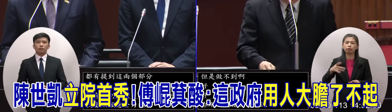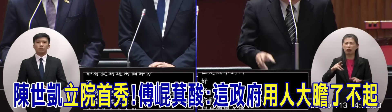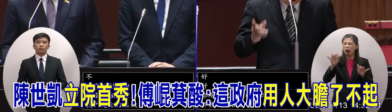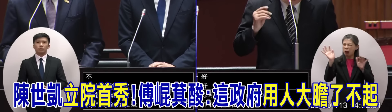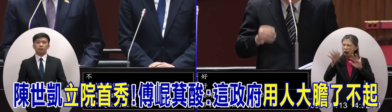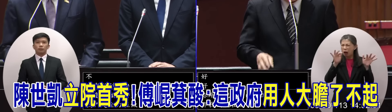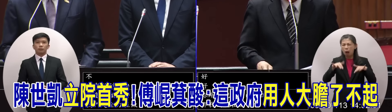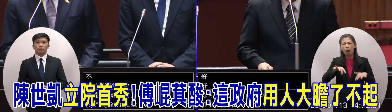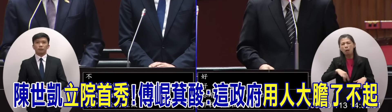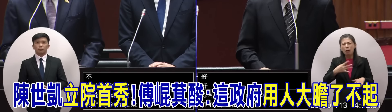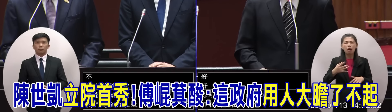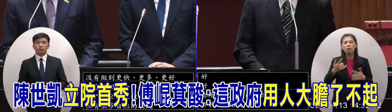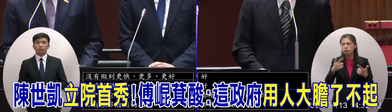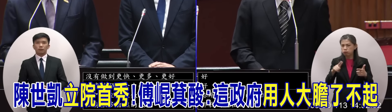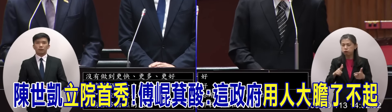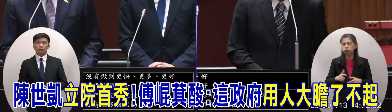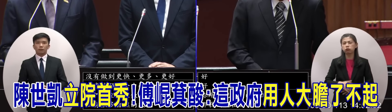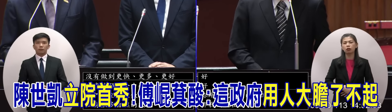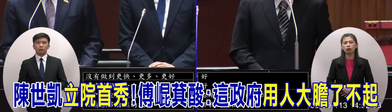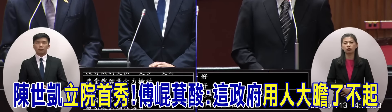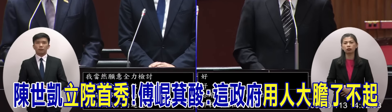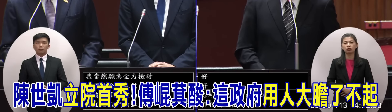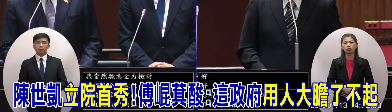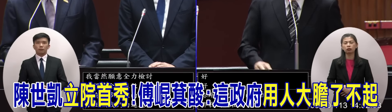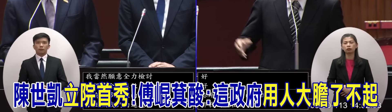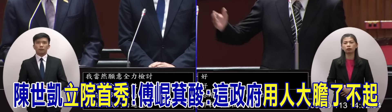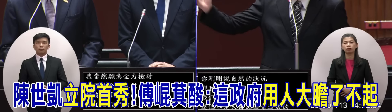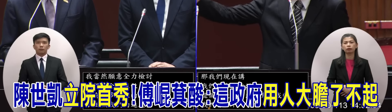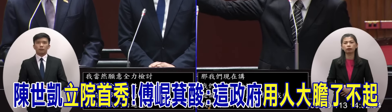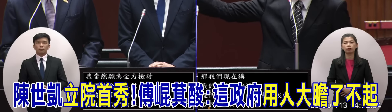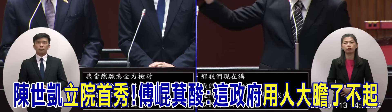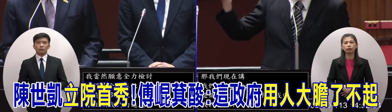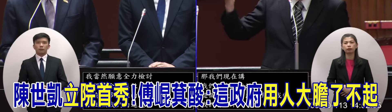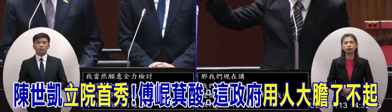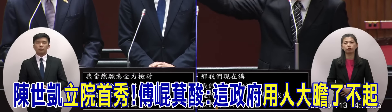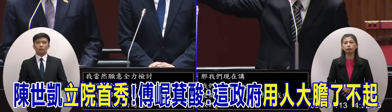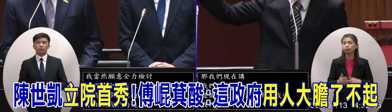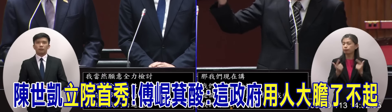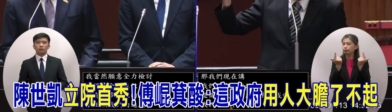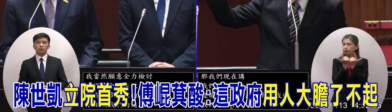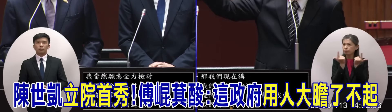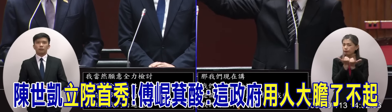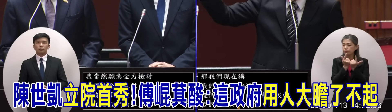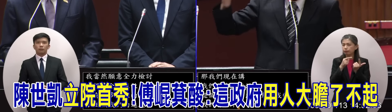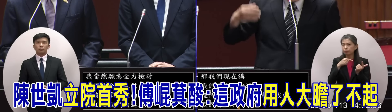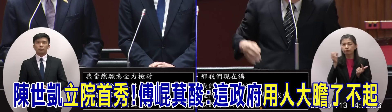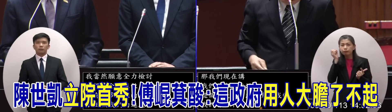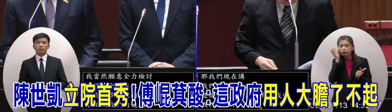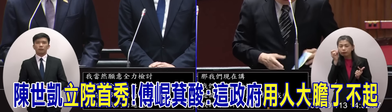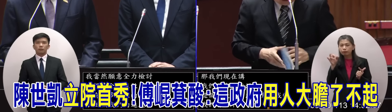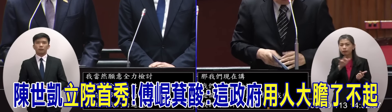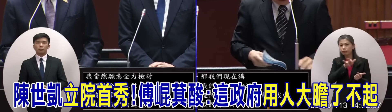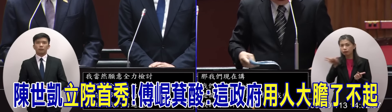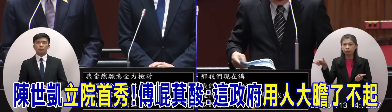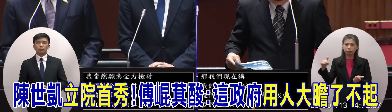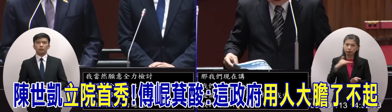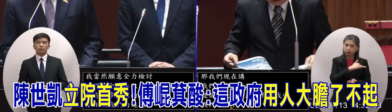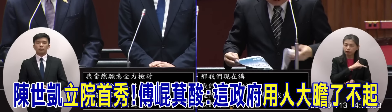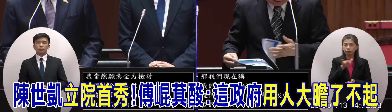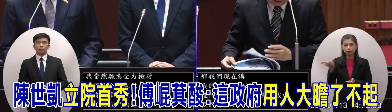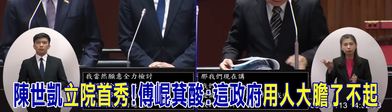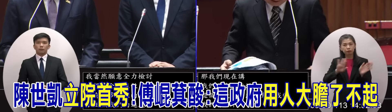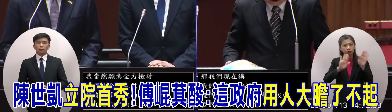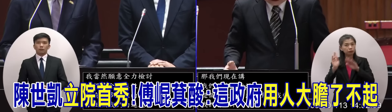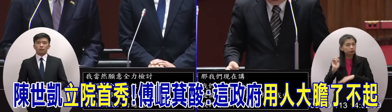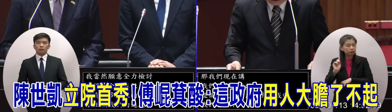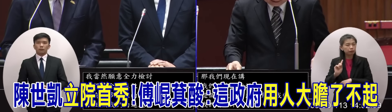造成的。我们看一下，现在哈，台北花莲的班机，我们看一下班机。